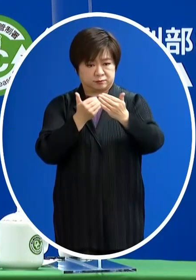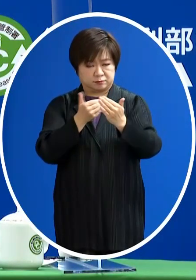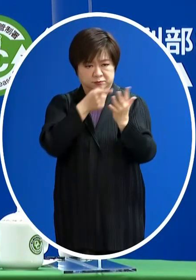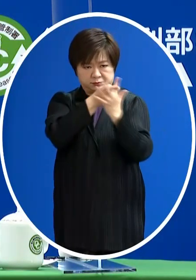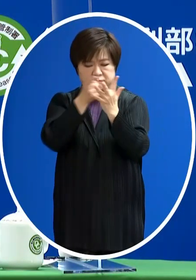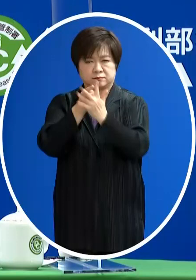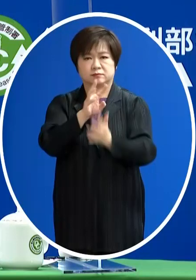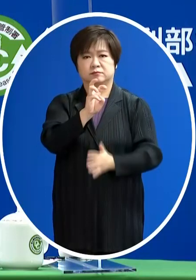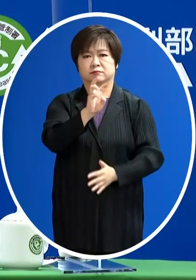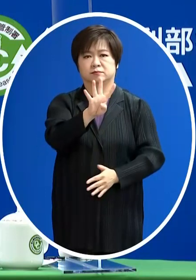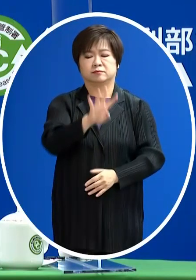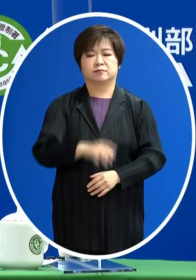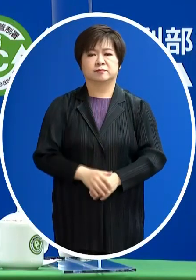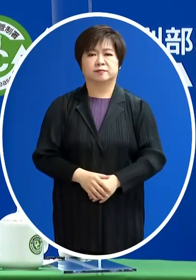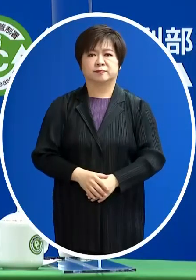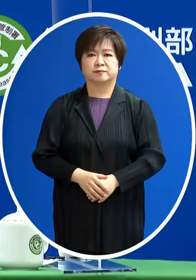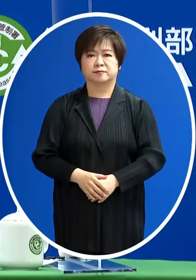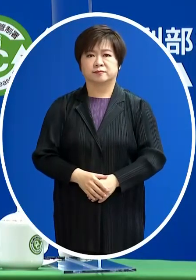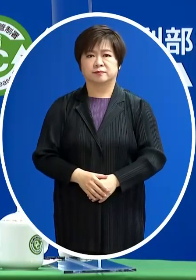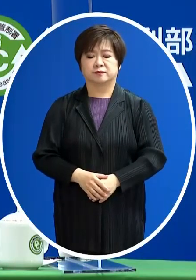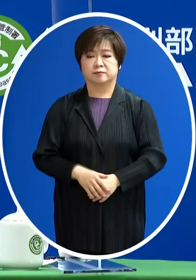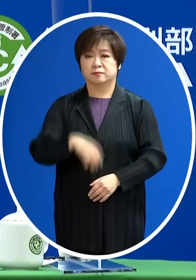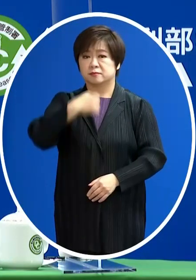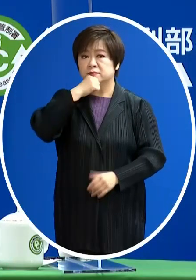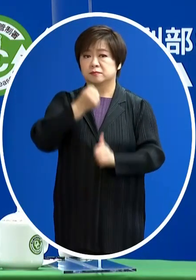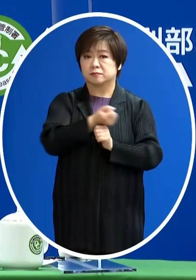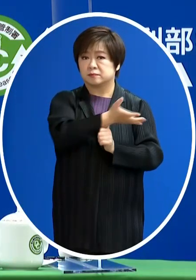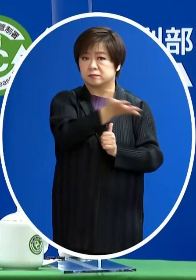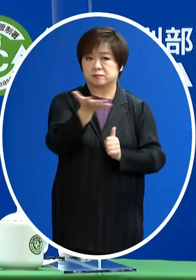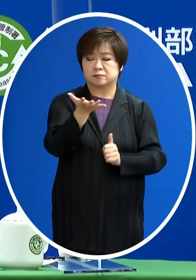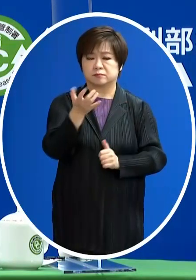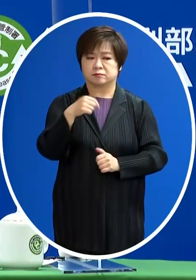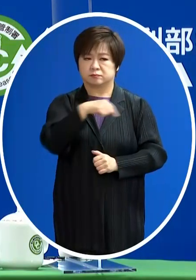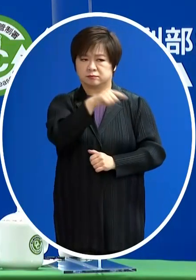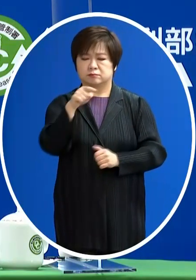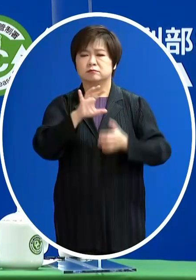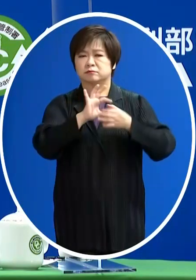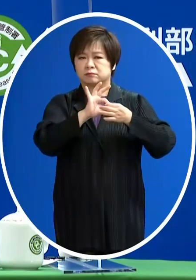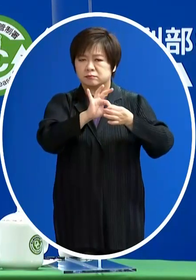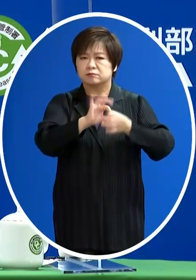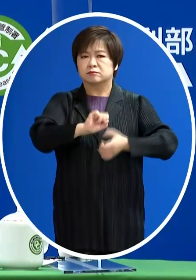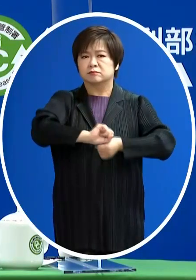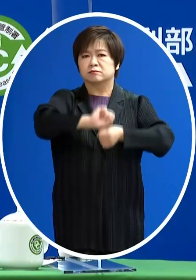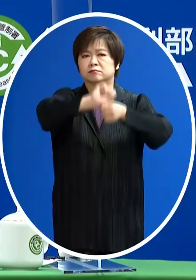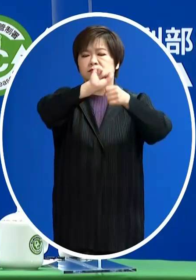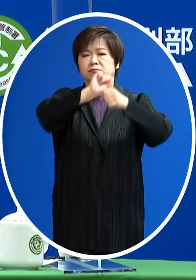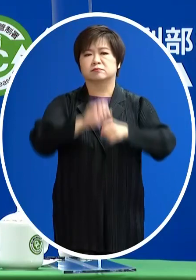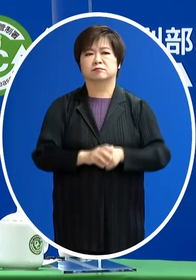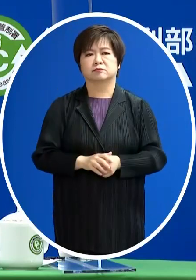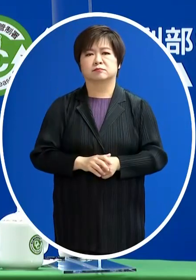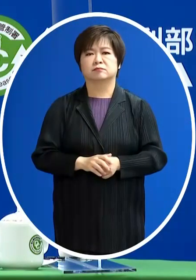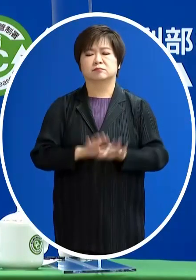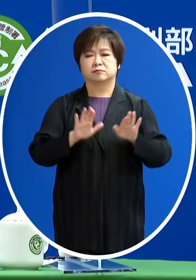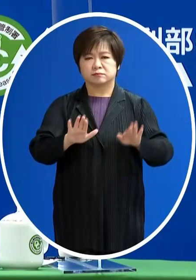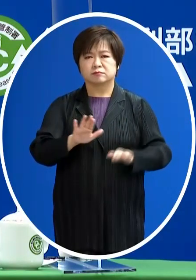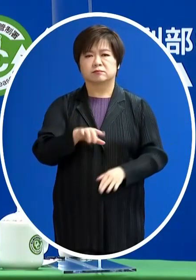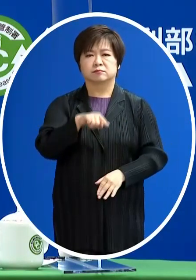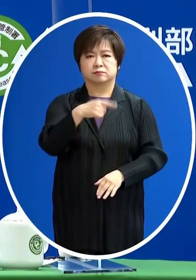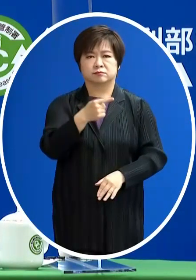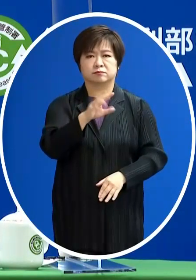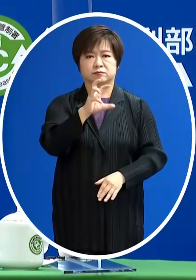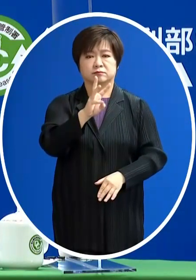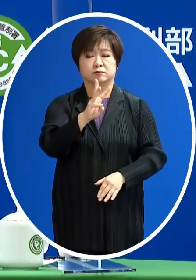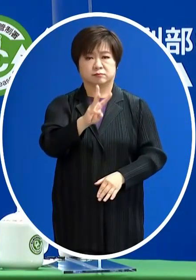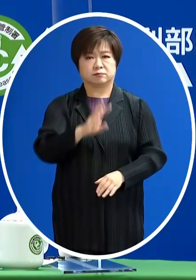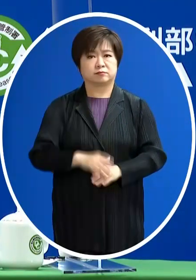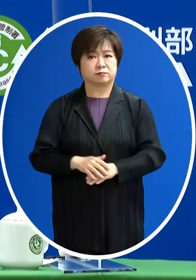检34。哦，那本土的案例哈，就是等于是持续增加，昨天16183。那